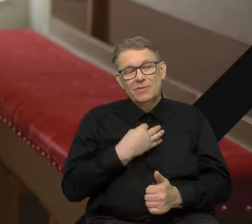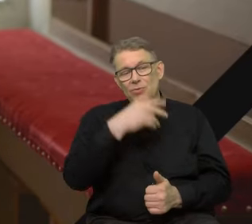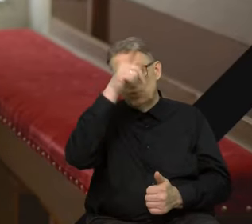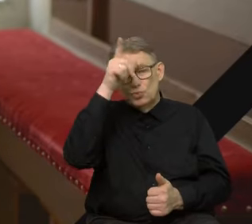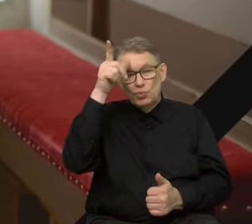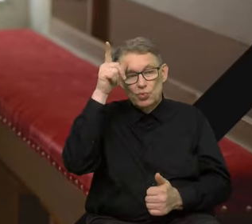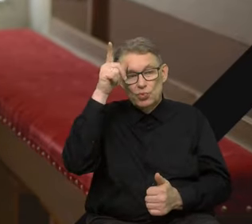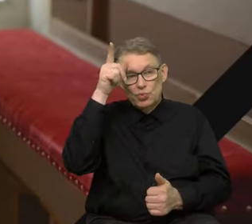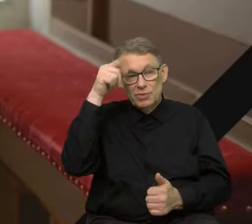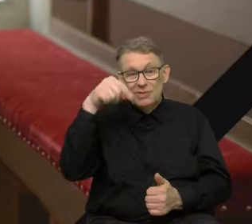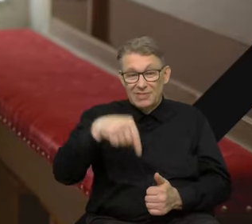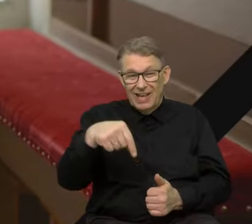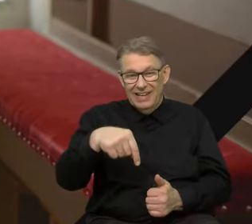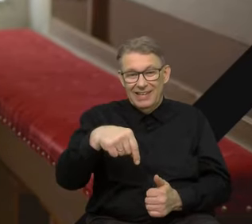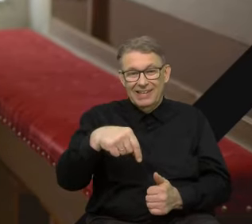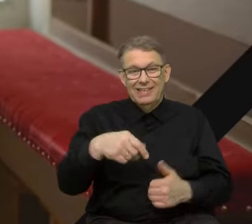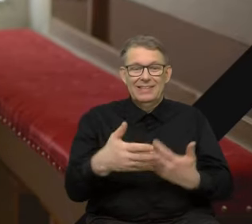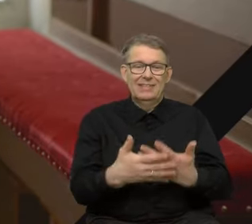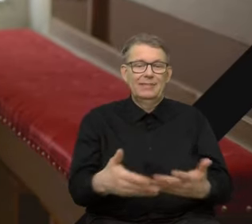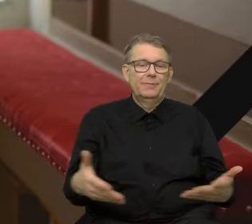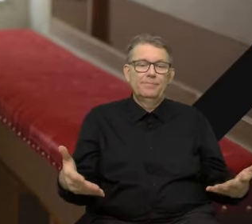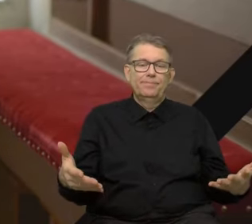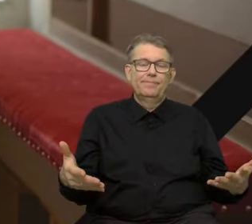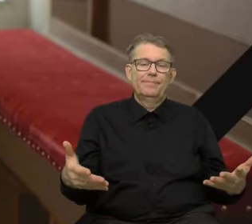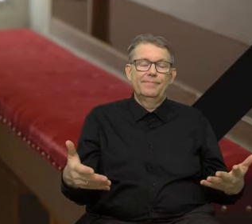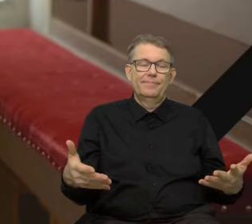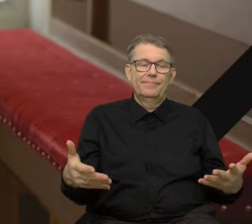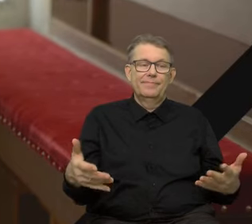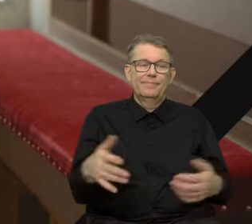ludzi tej ziemi.